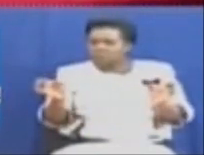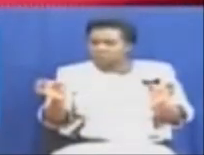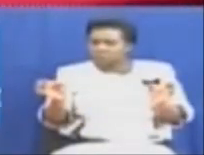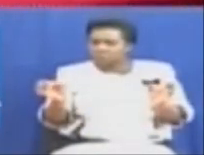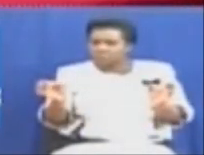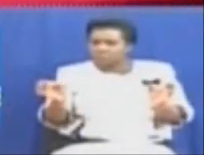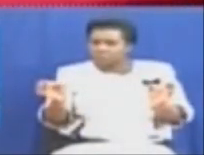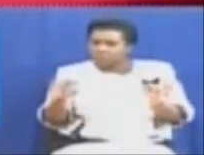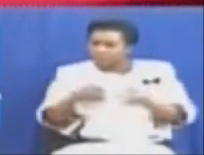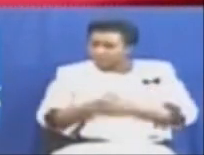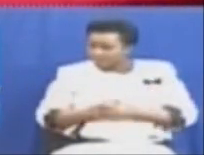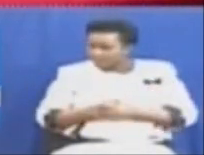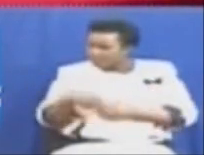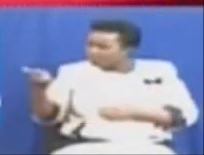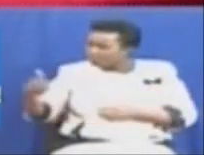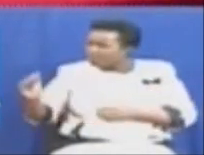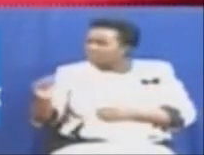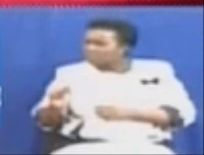barabara?